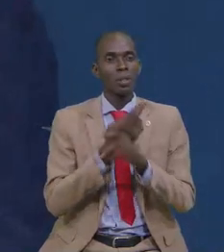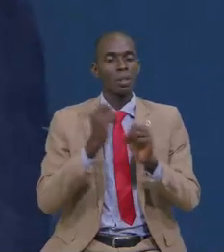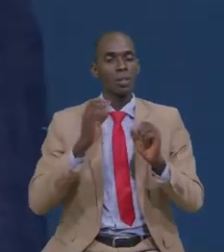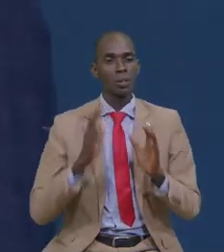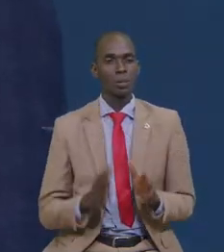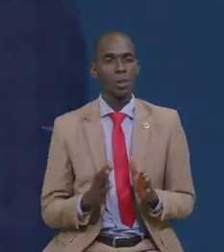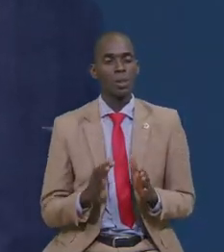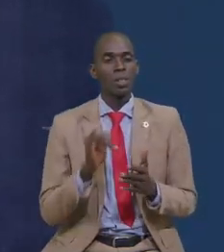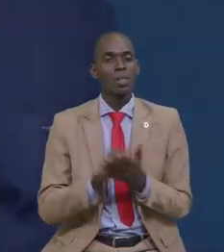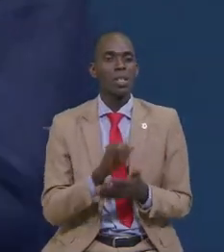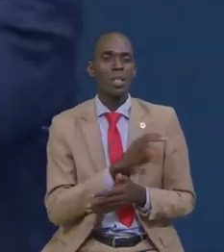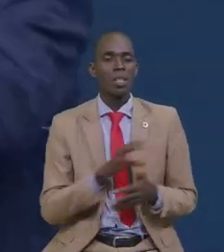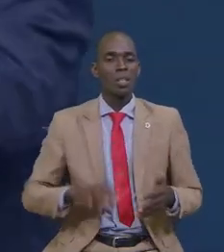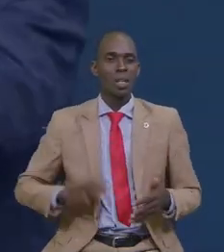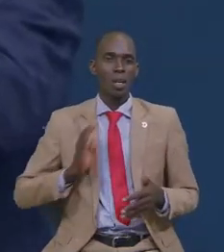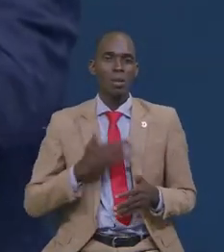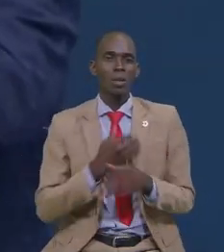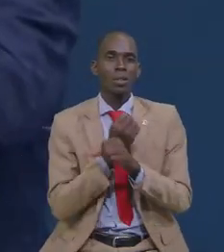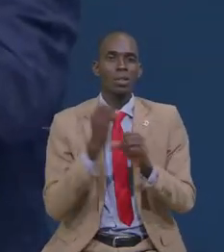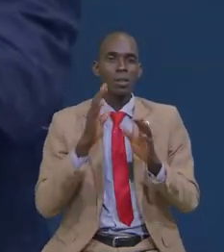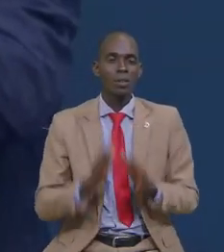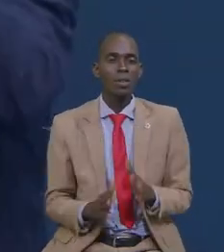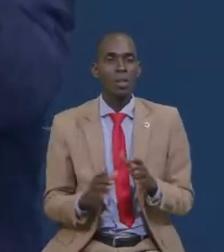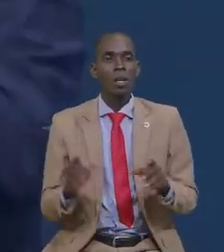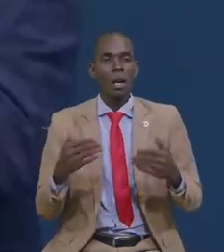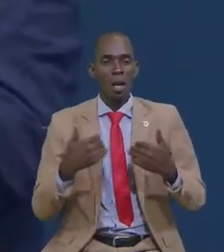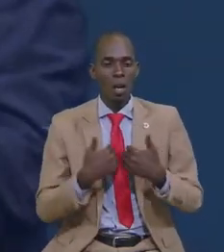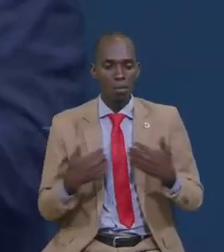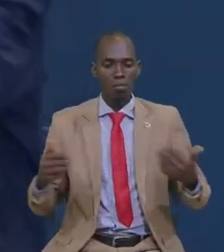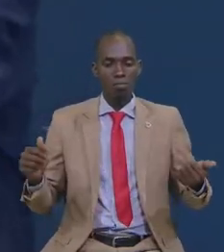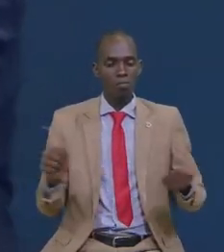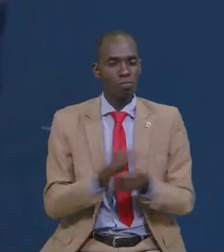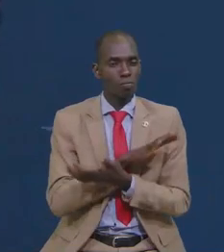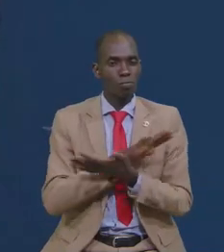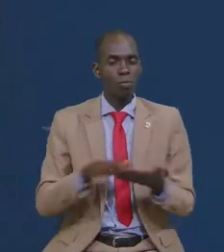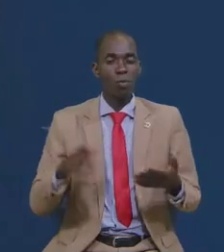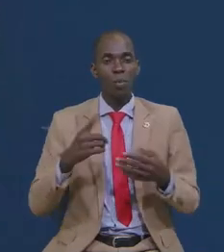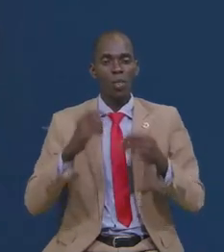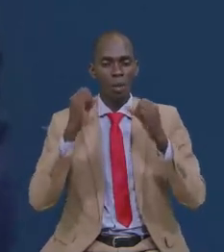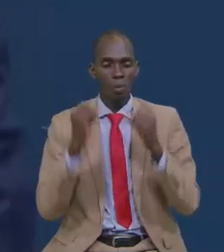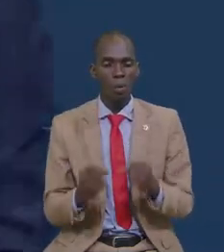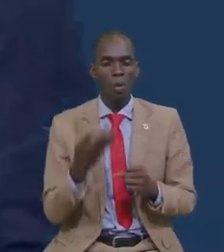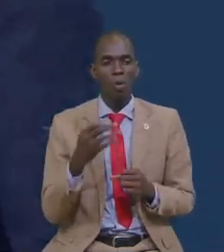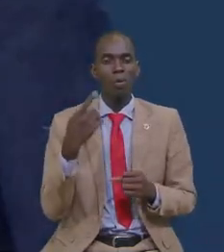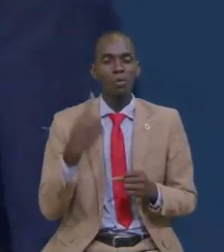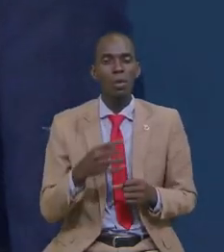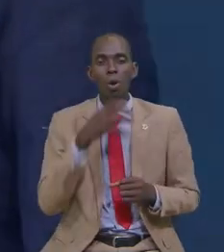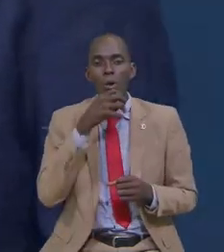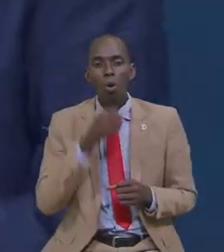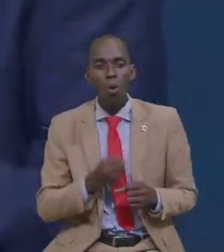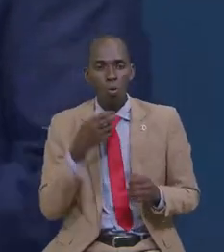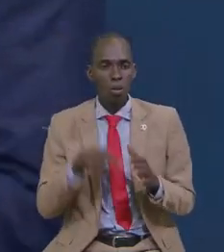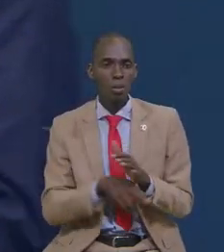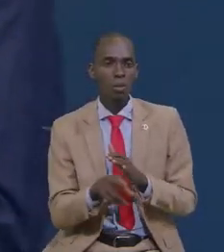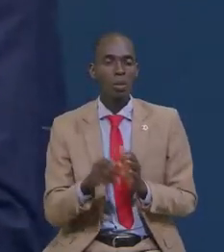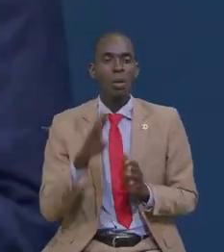Rédempteur, maintenant que Christ, notre Sauveur, a détruit la puissance de l'ancien